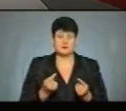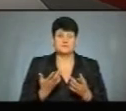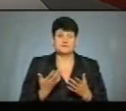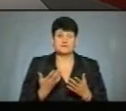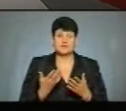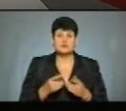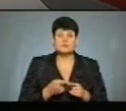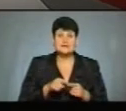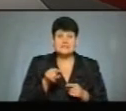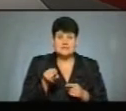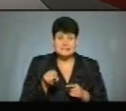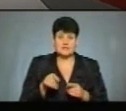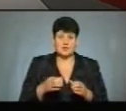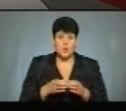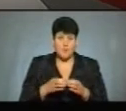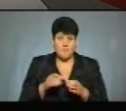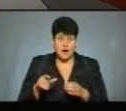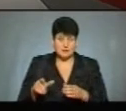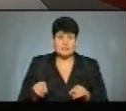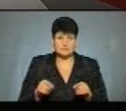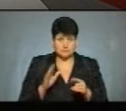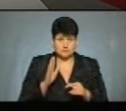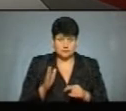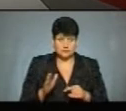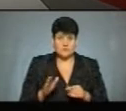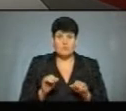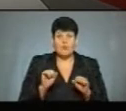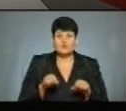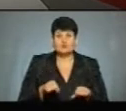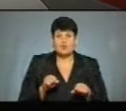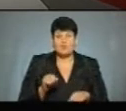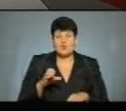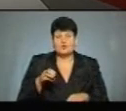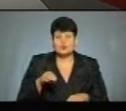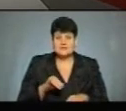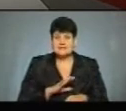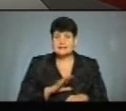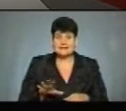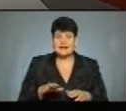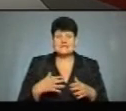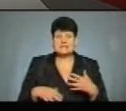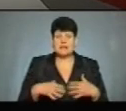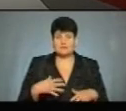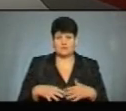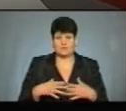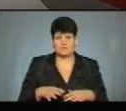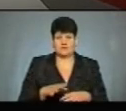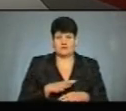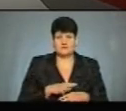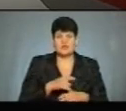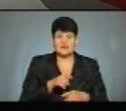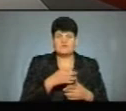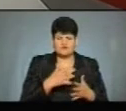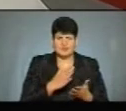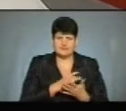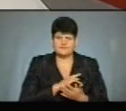плани, щоб ці нові громади, які створюються, по спроможності не послаблювали уже існуючі об'єднані територіальні